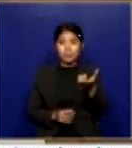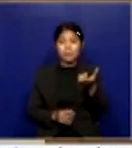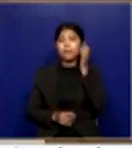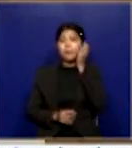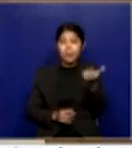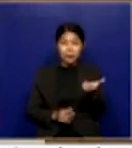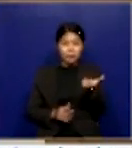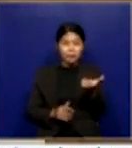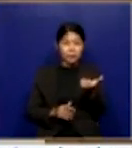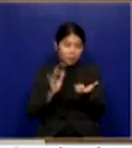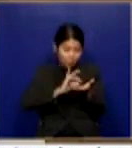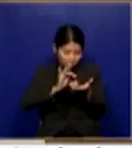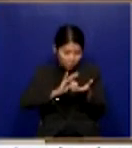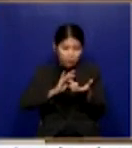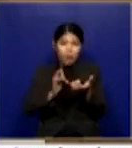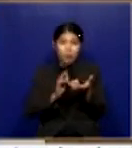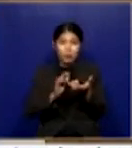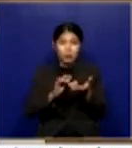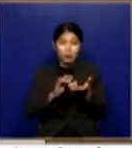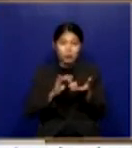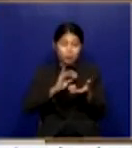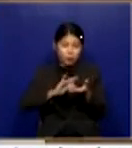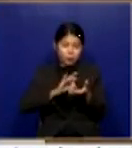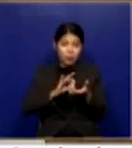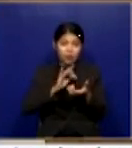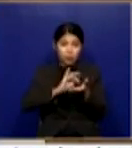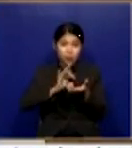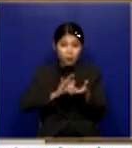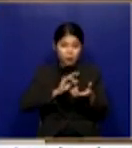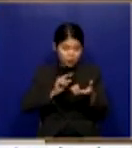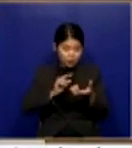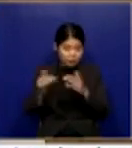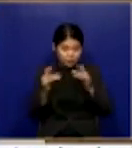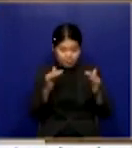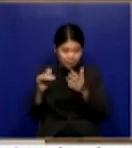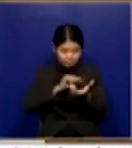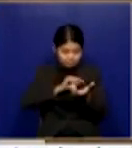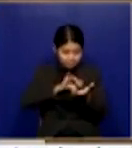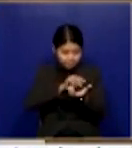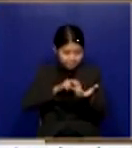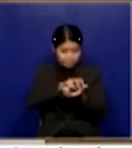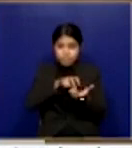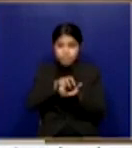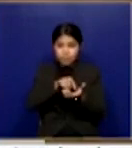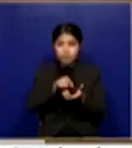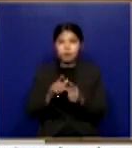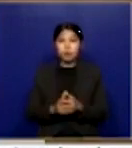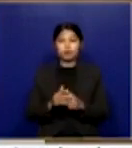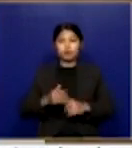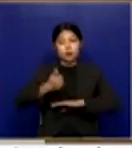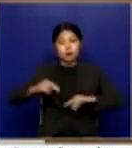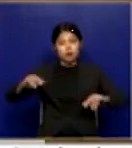Social Mediaในการขับเลื่อนแต่ผมแล้วหน้าไปต้องติดว่าการสุขกับผมก็ไม่รู้หน่วยงานที่เกี่ยวข้อง